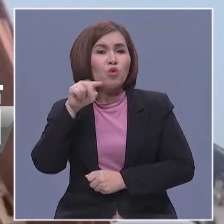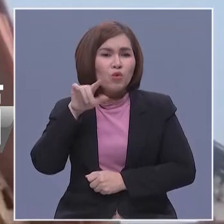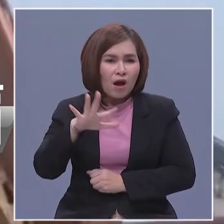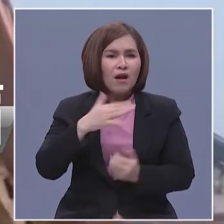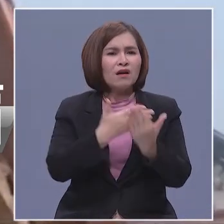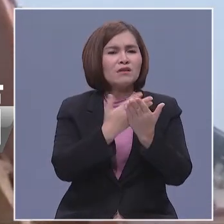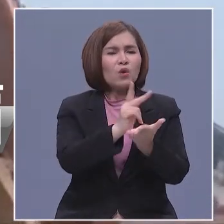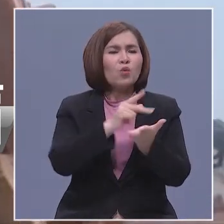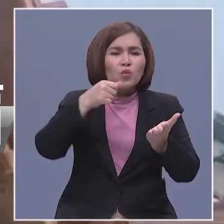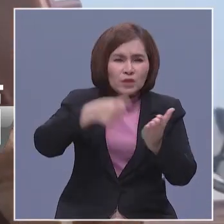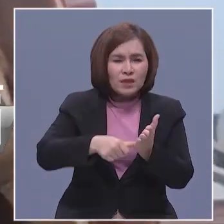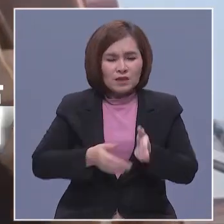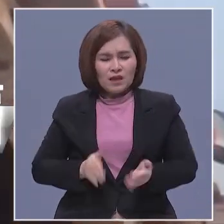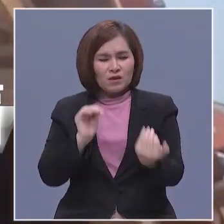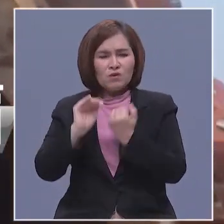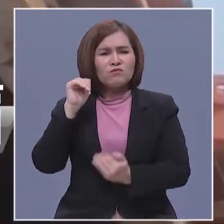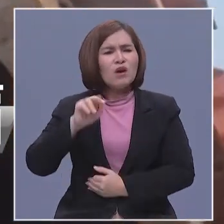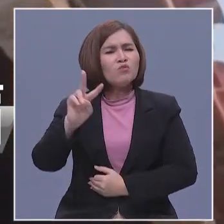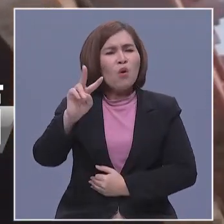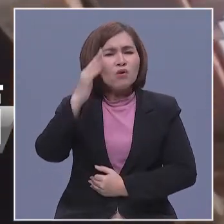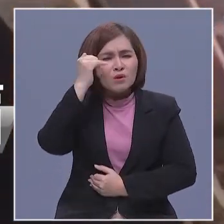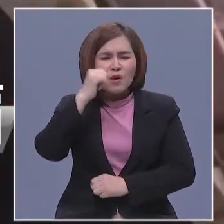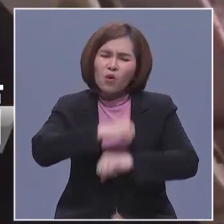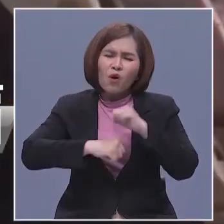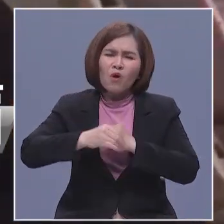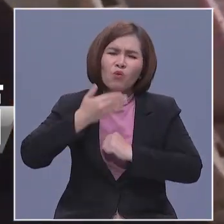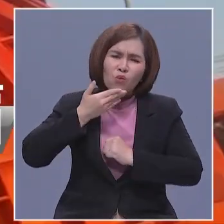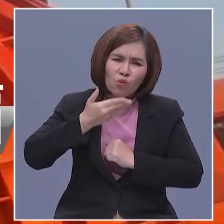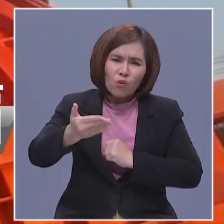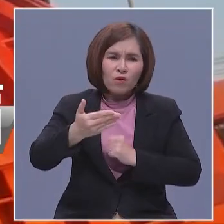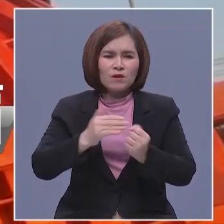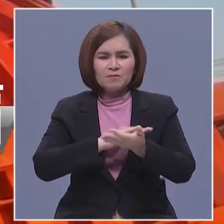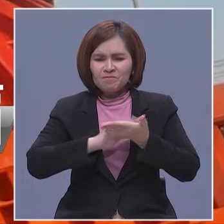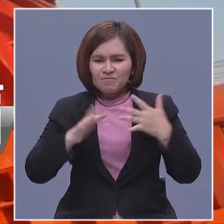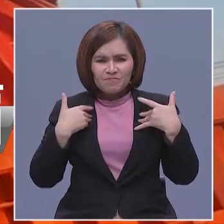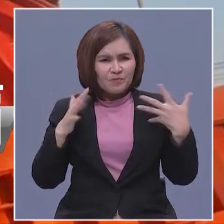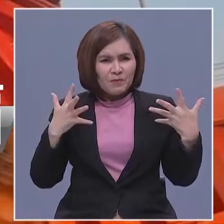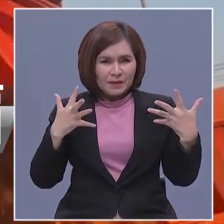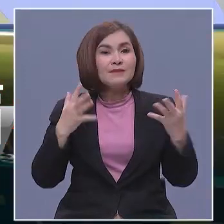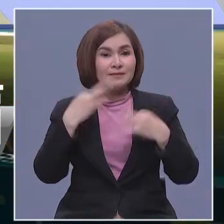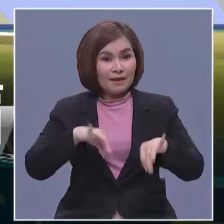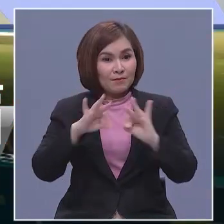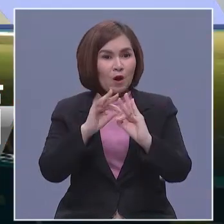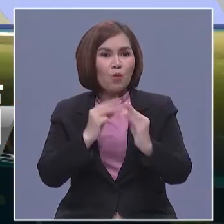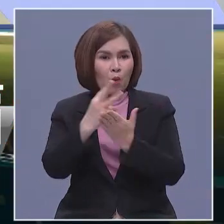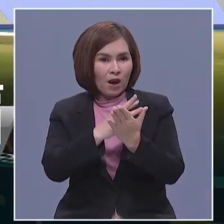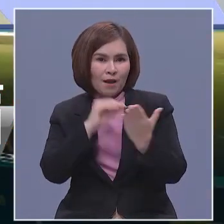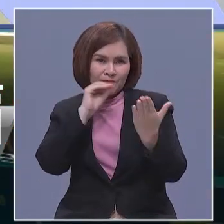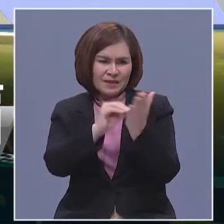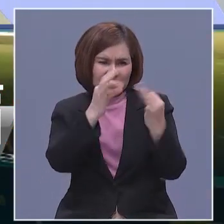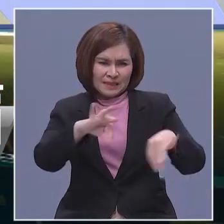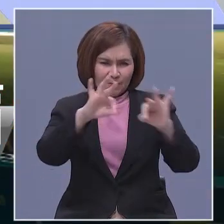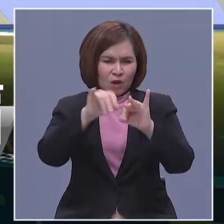ที่หลายคนก็ปรามาสว่ามันถนน7ชั่วโคตรหรือเปล่ามันไม่เสร็จสักทีอ่ะใช่มั้ยต้องเป็นวาระแห่งชาติว่าควรจะต้องม